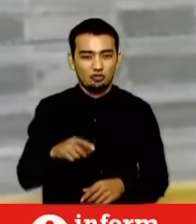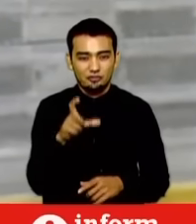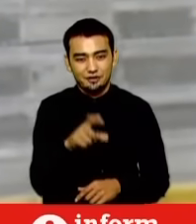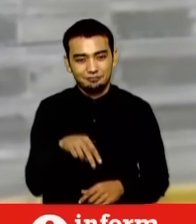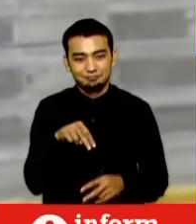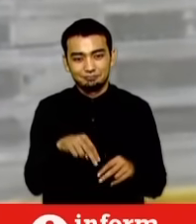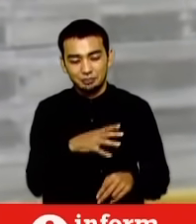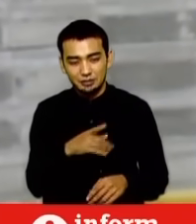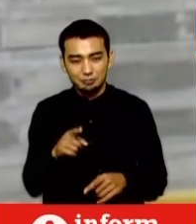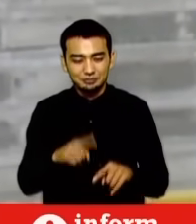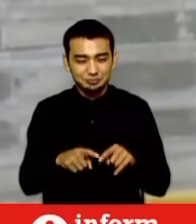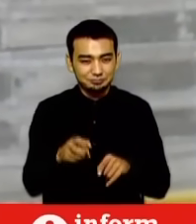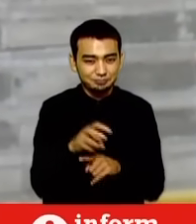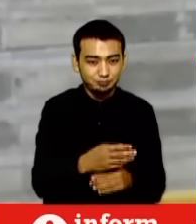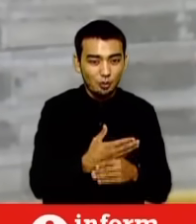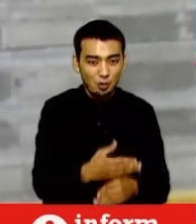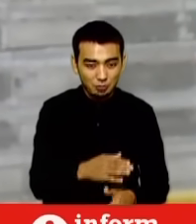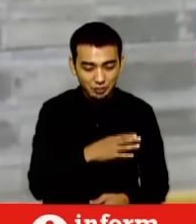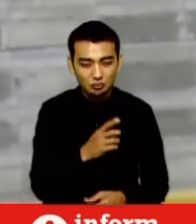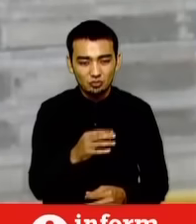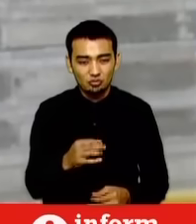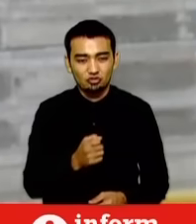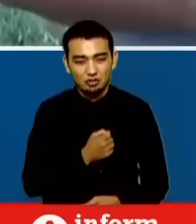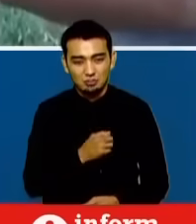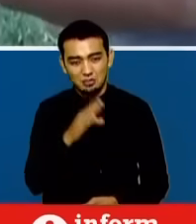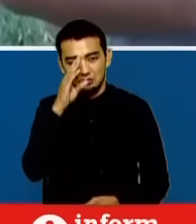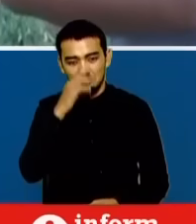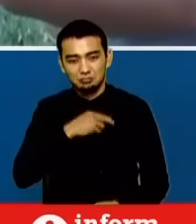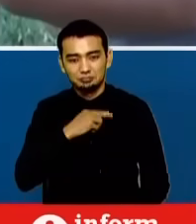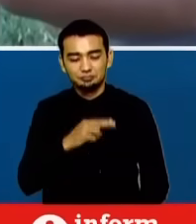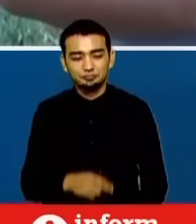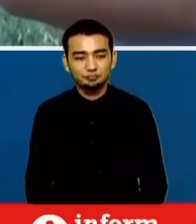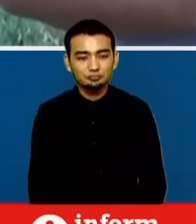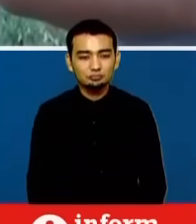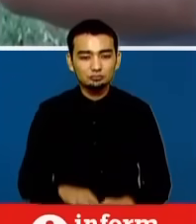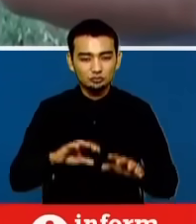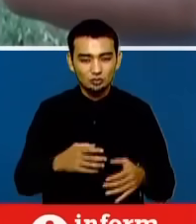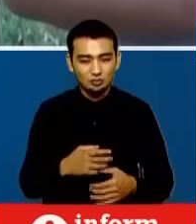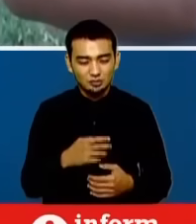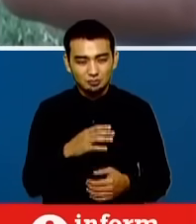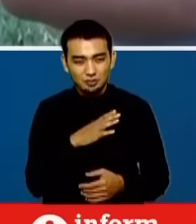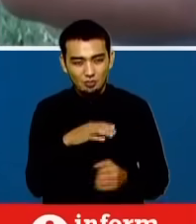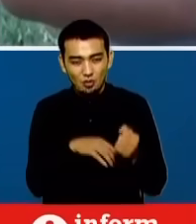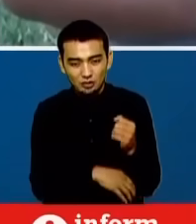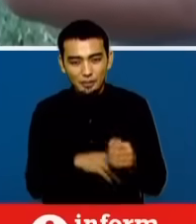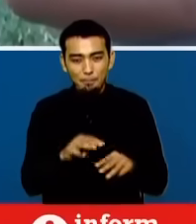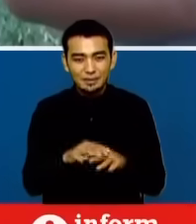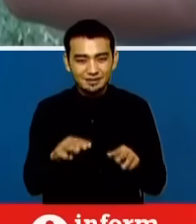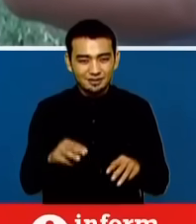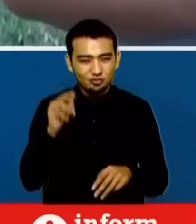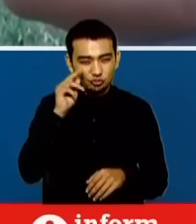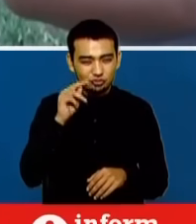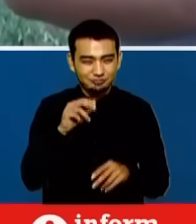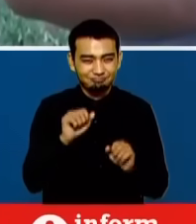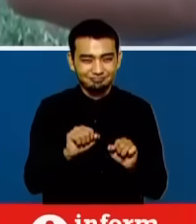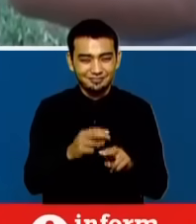көрсеткен, бірақ та өкінішке орай баламыз қайтыс болған. Қайғылы жағдайдан кейін оқу ағарту министрлігі елдегі барлық спорт